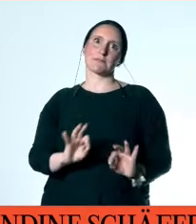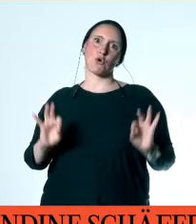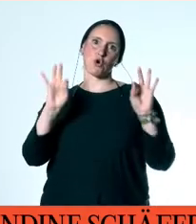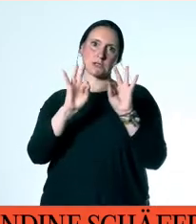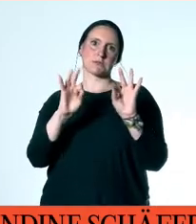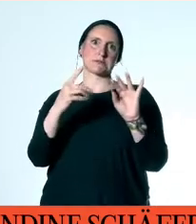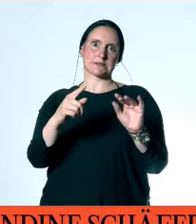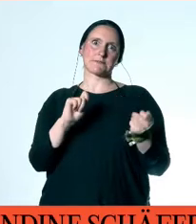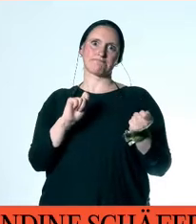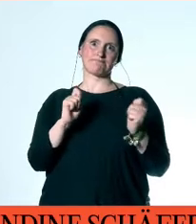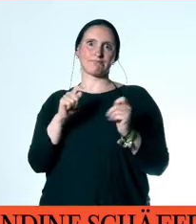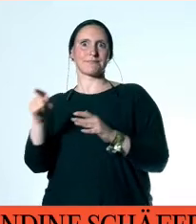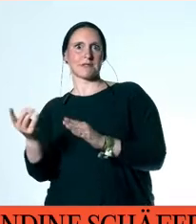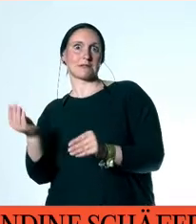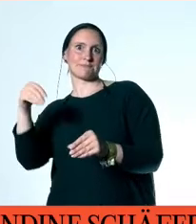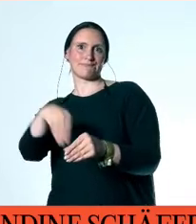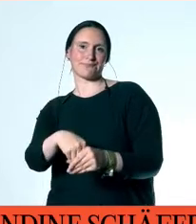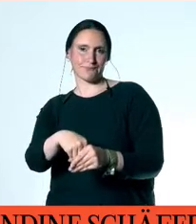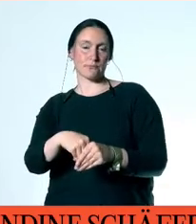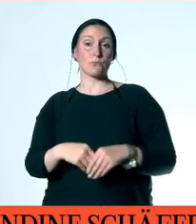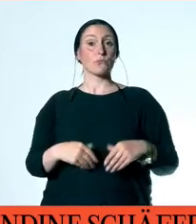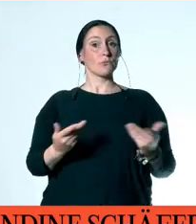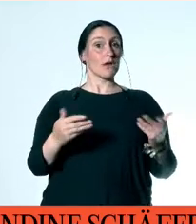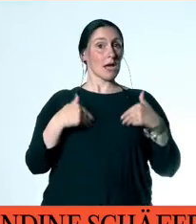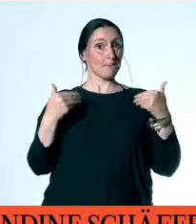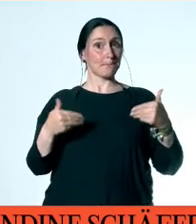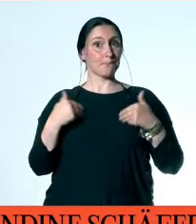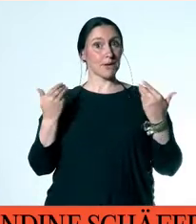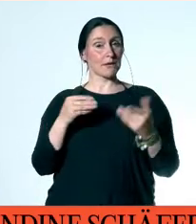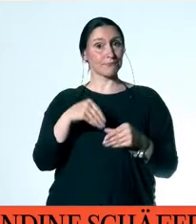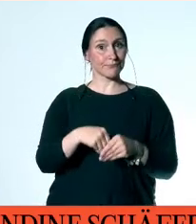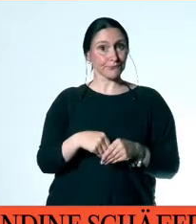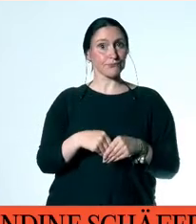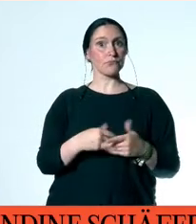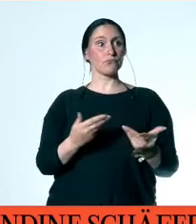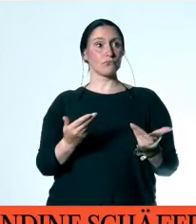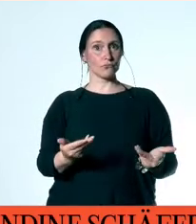teilhat, sind ganz wichtig in der Geschichte Kolumbiens.